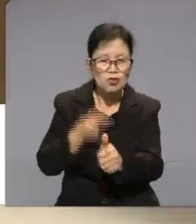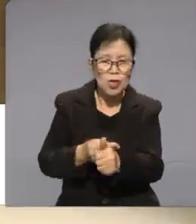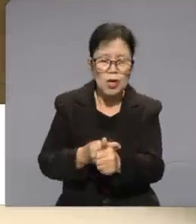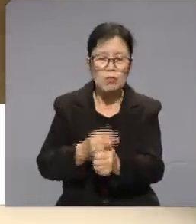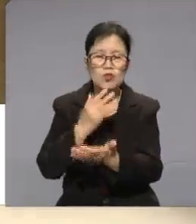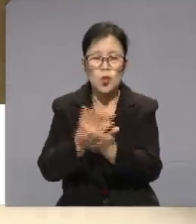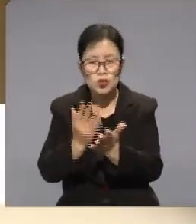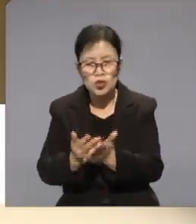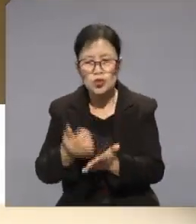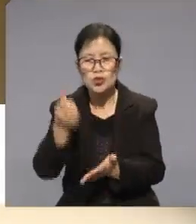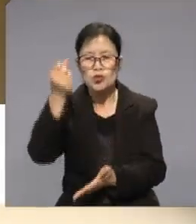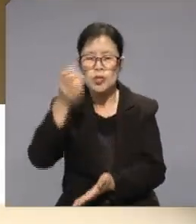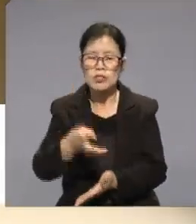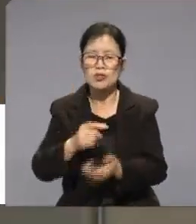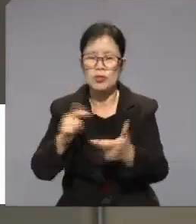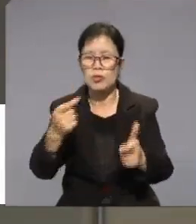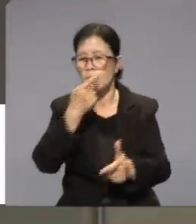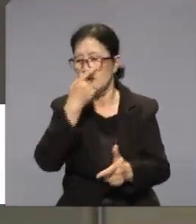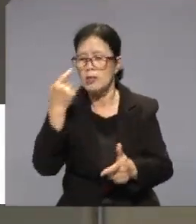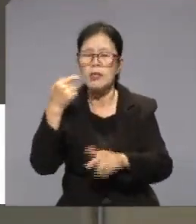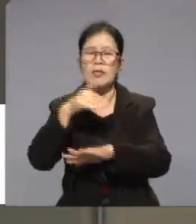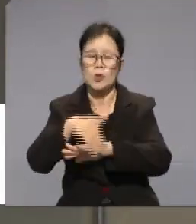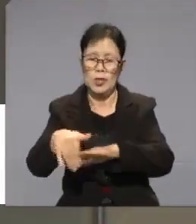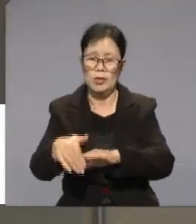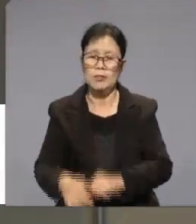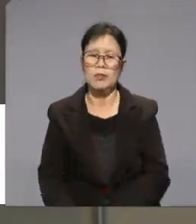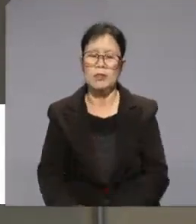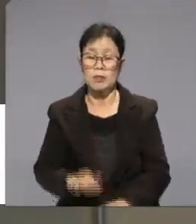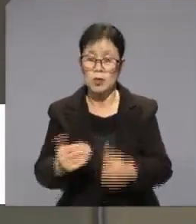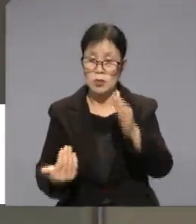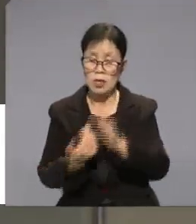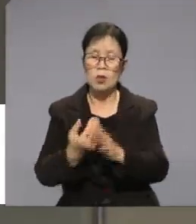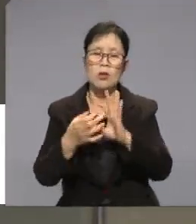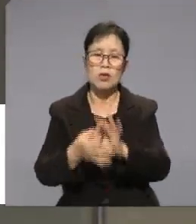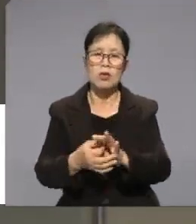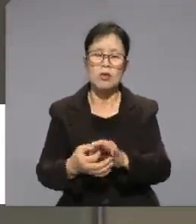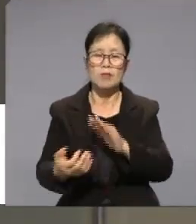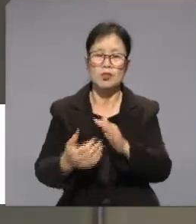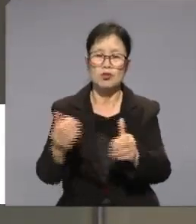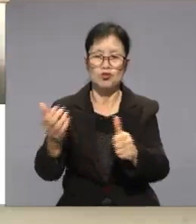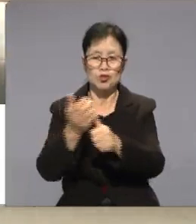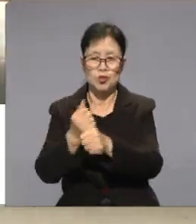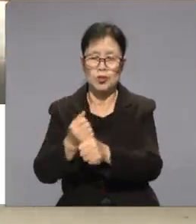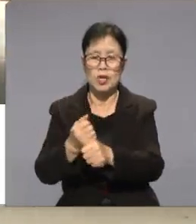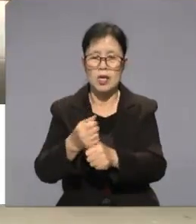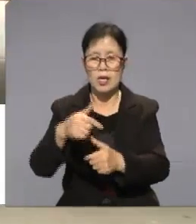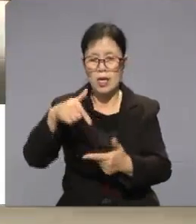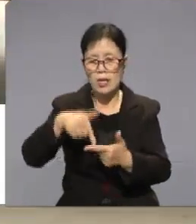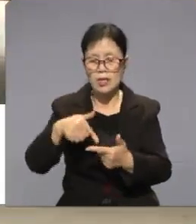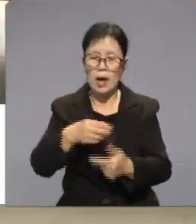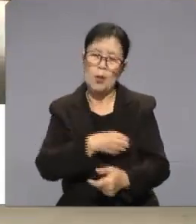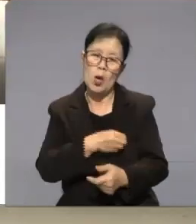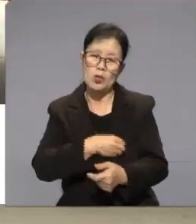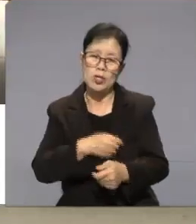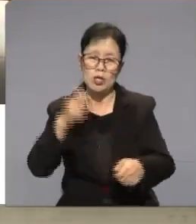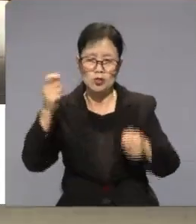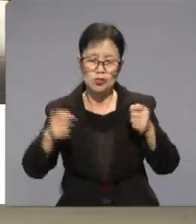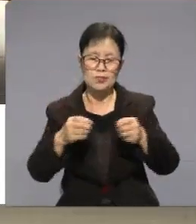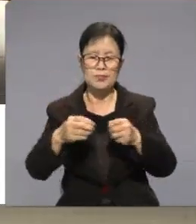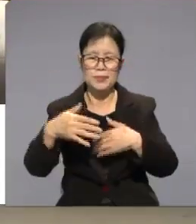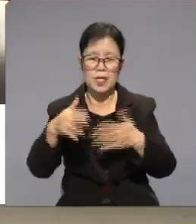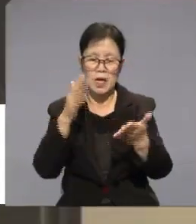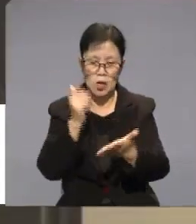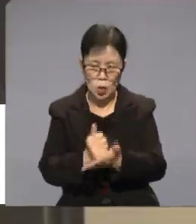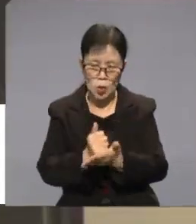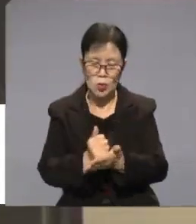종류 횟수 등을 확인할 계획입니다 또 이번 사건과 관련해 앞서 구속한 서울 강남의 회원제 룸살롱 실장